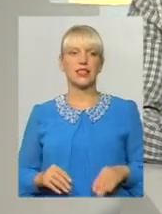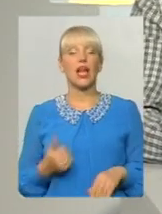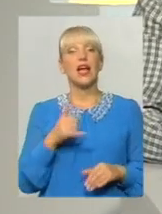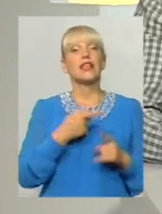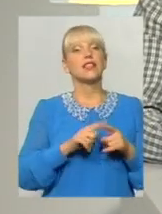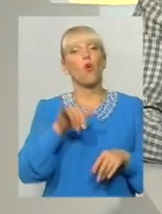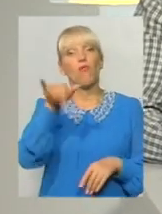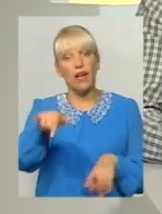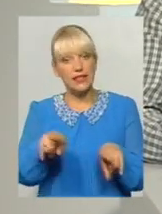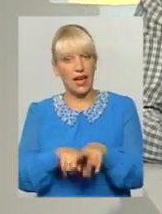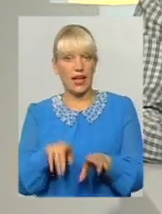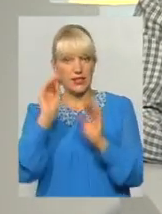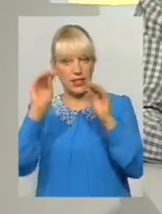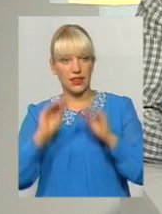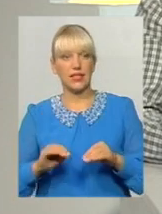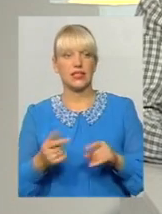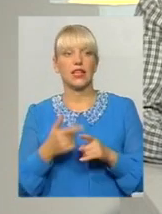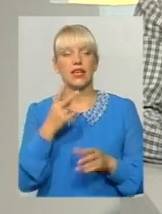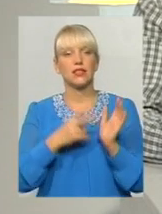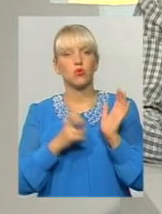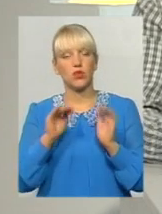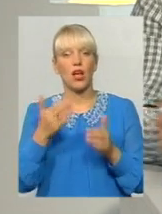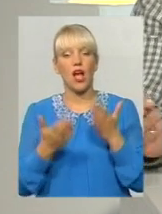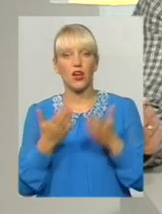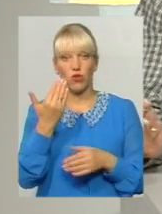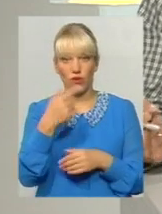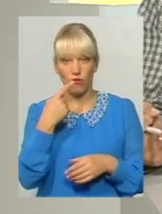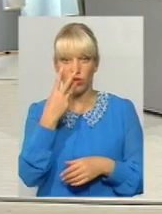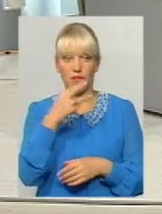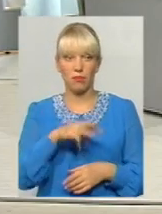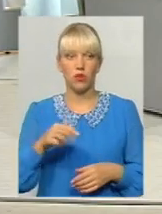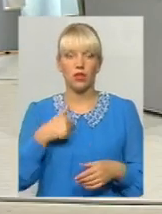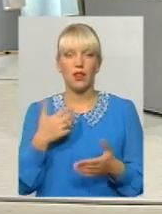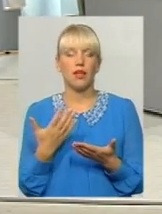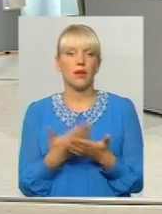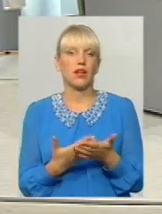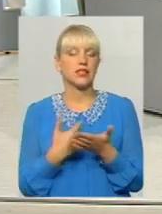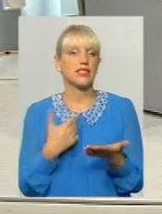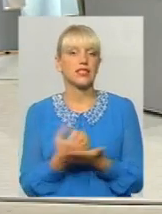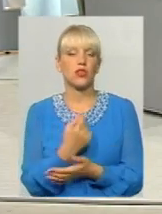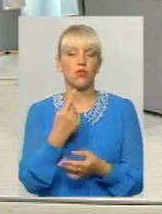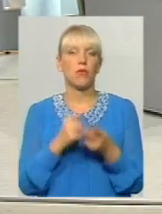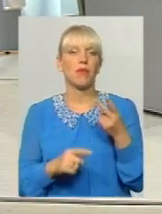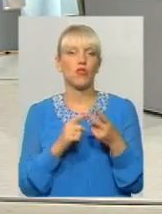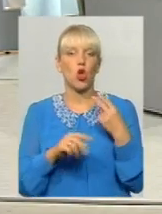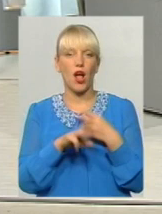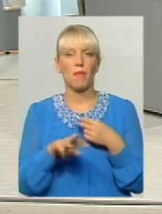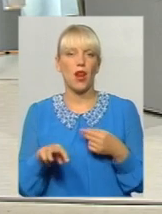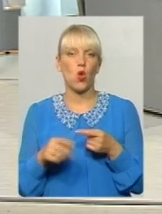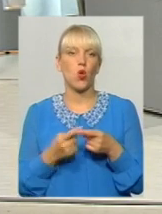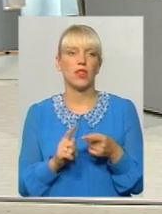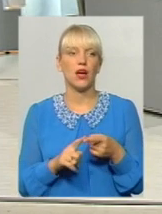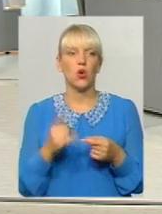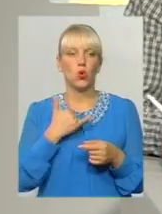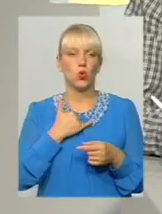да. 75%, так, з 200 тисяч. А якщо саме... ви говорите, що у нас 3 мільйони, тому що я, до прикладу, знайшов цифру 1.5 мільйони. Трошки більше 1.5 мільйони